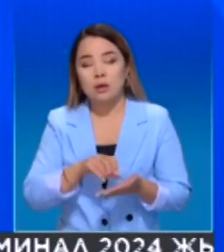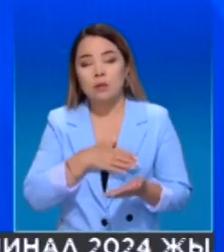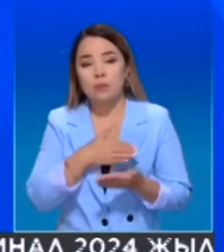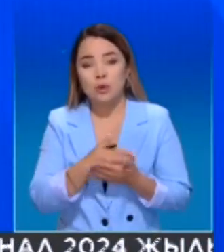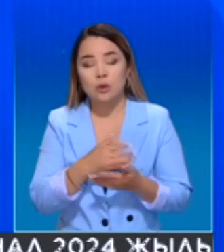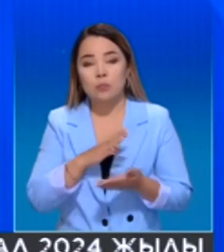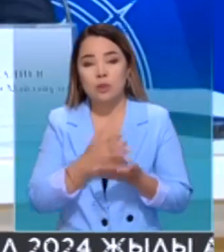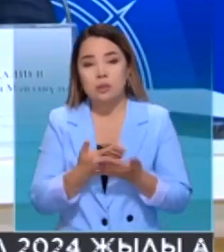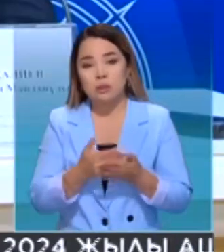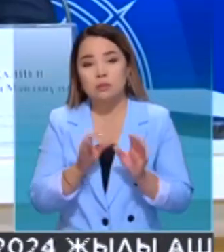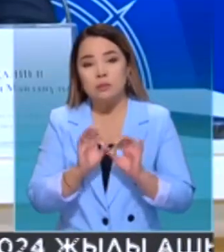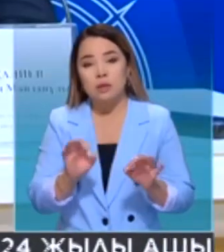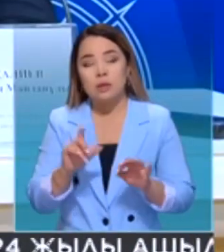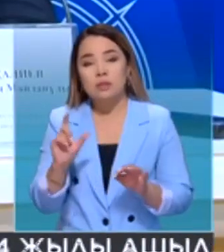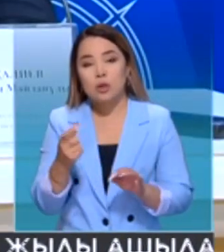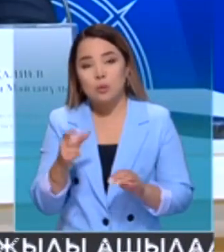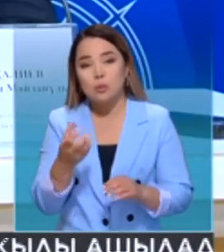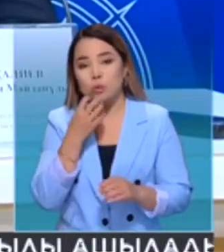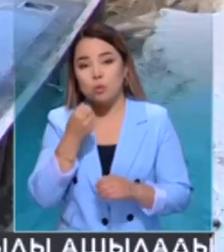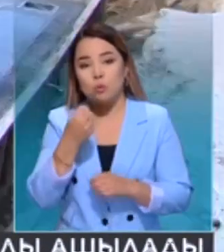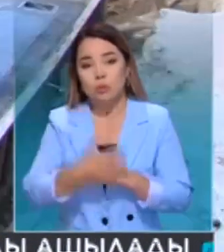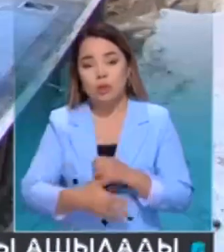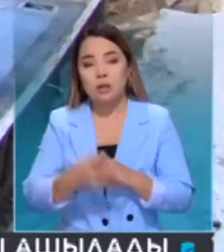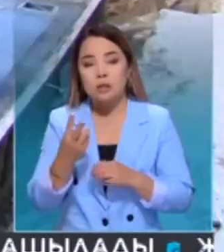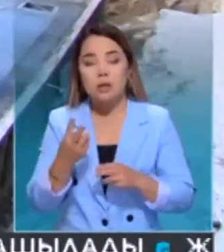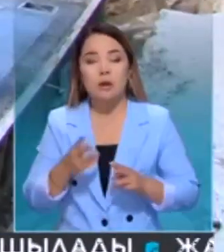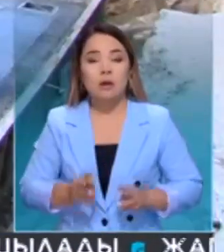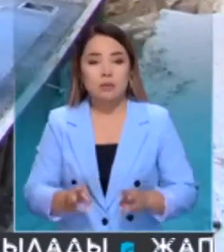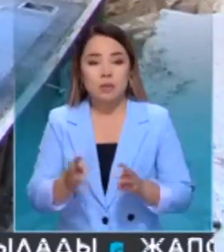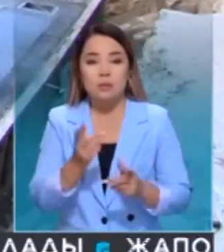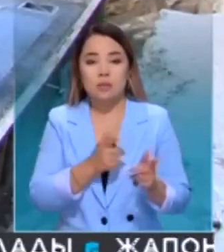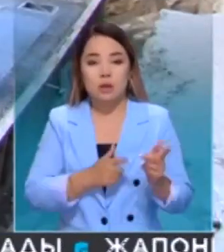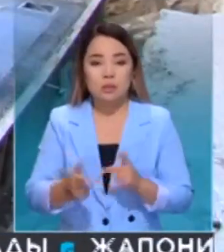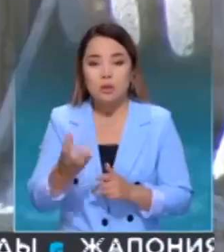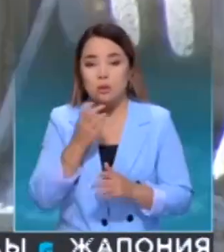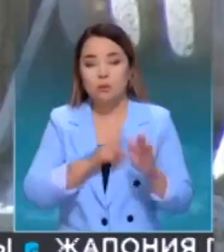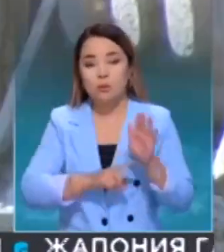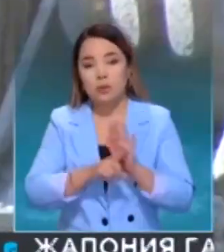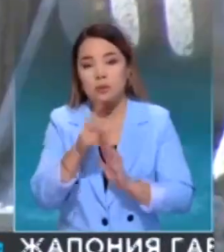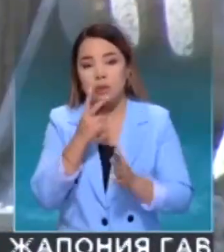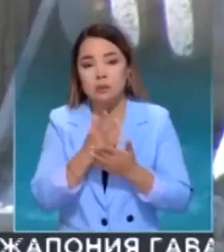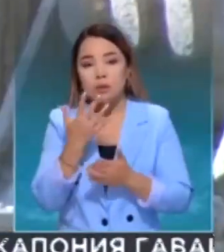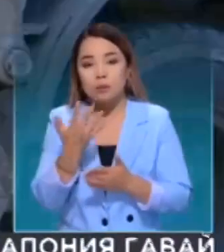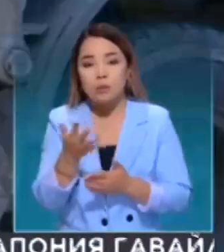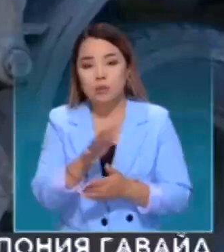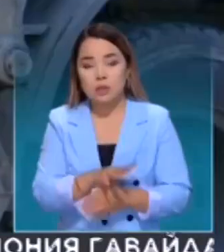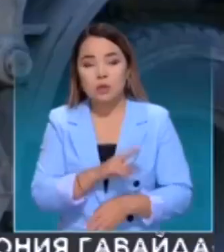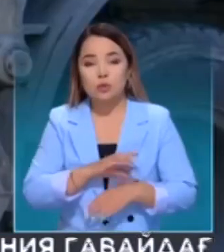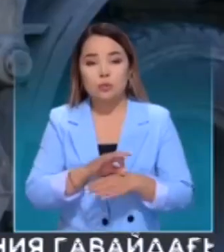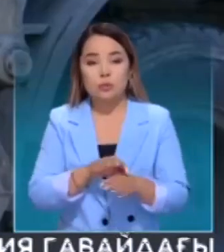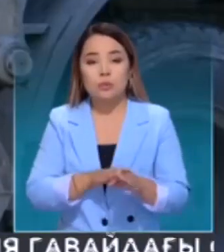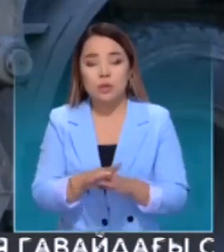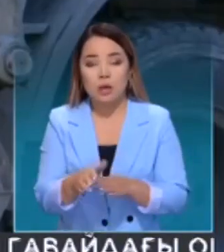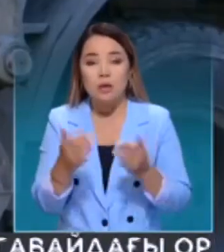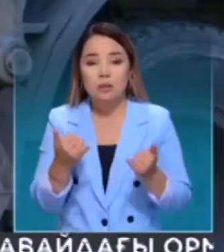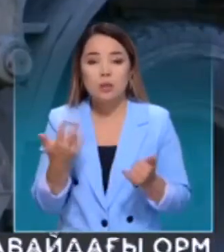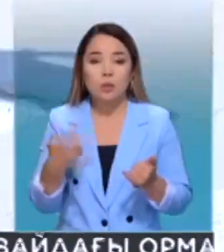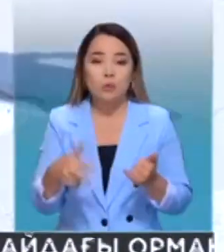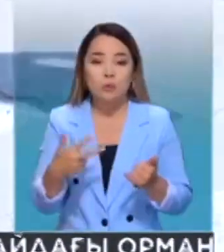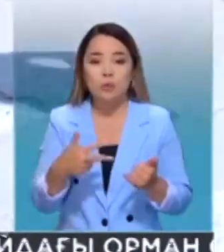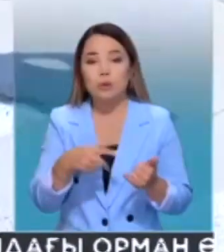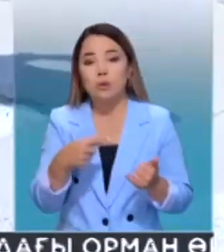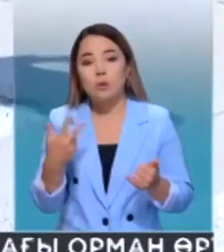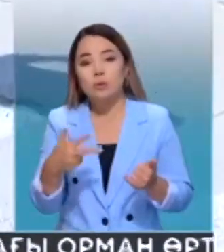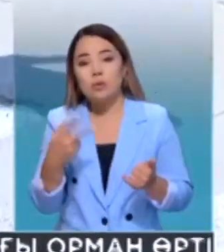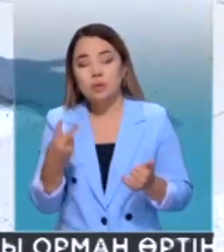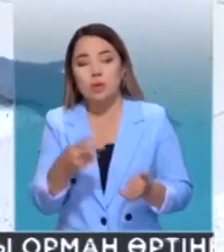оптимистік болжамда қазір Екібастұз жылу орталығының екі қазандығы дайын, жылу маусымы басталам дегенше бесеуін іске қосамыз, бұл